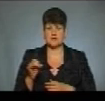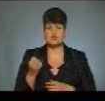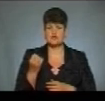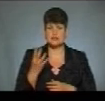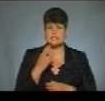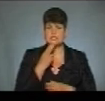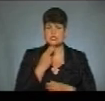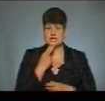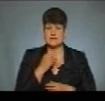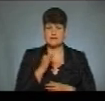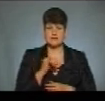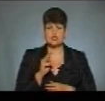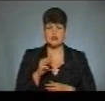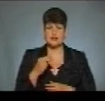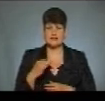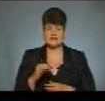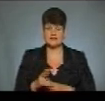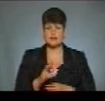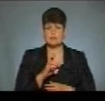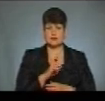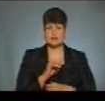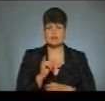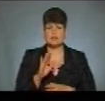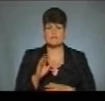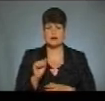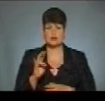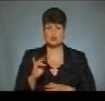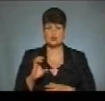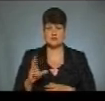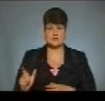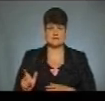14 червня Іван Чайківський і Богдан Іванусь.